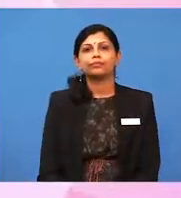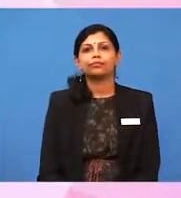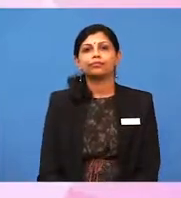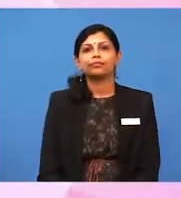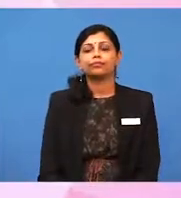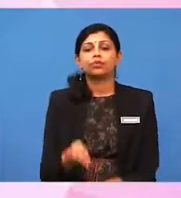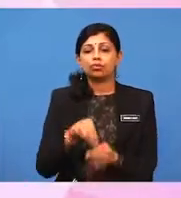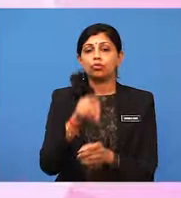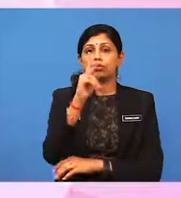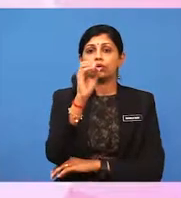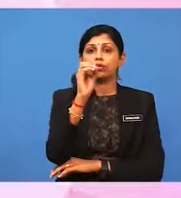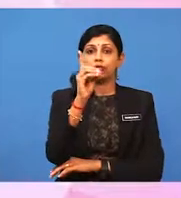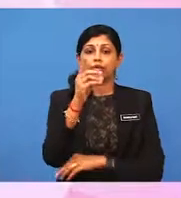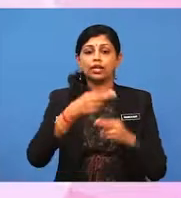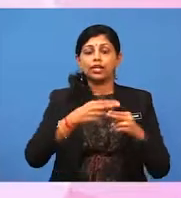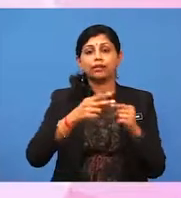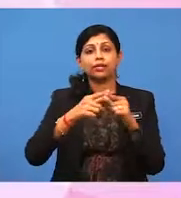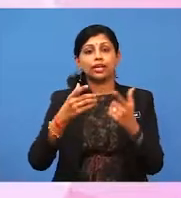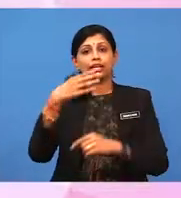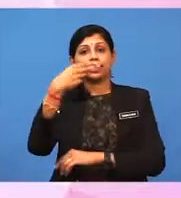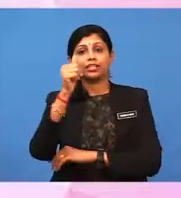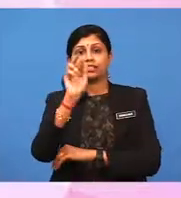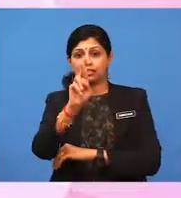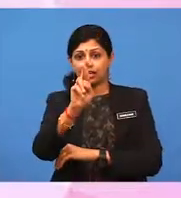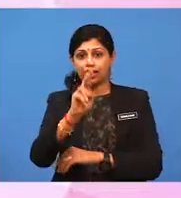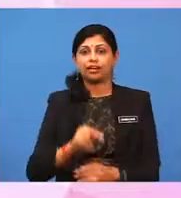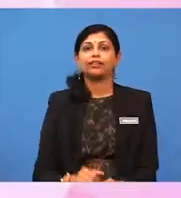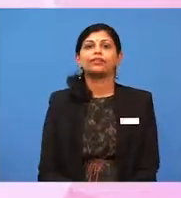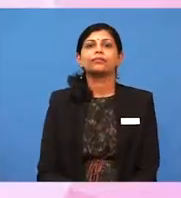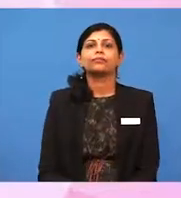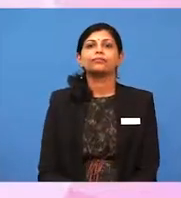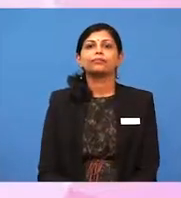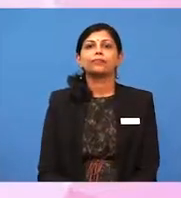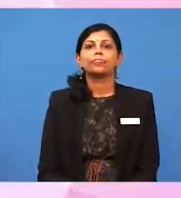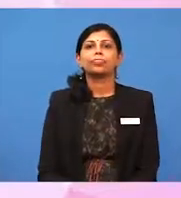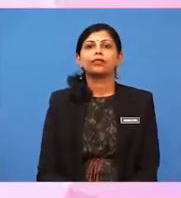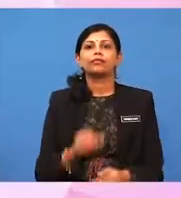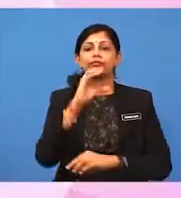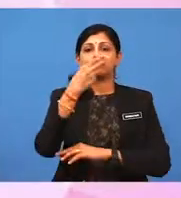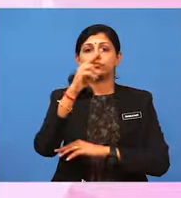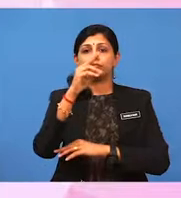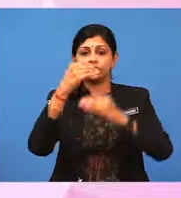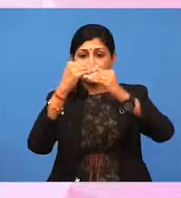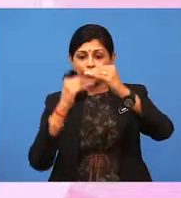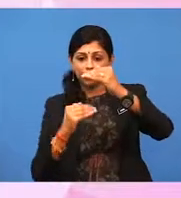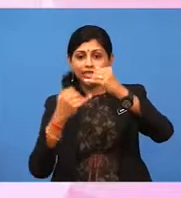kod arahan, aksara dikenali sebagai char, manakala rentetan dikenali sebagai